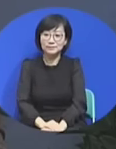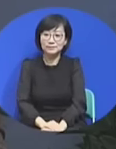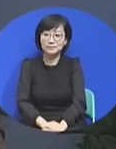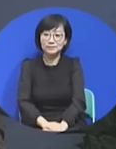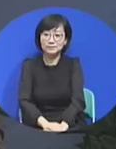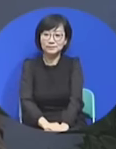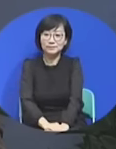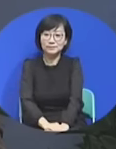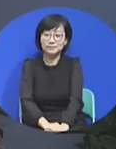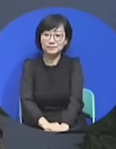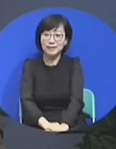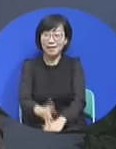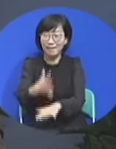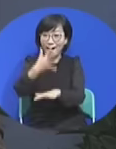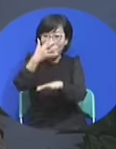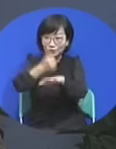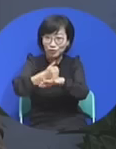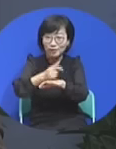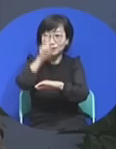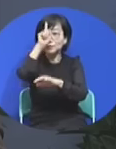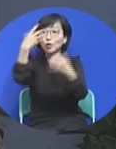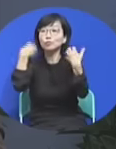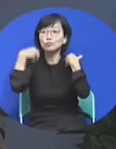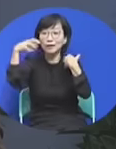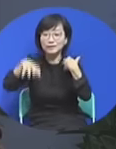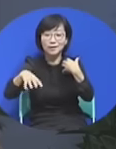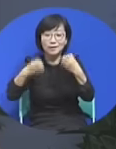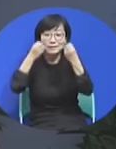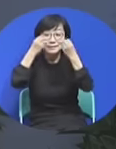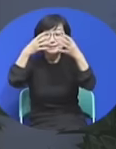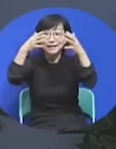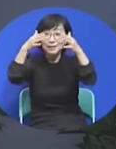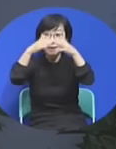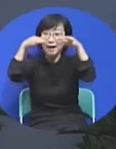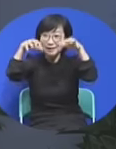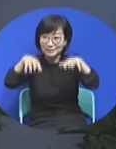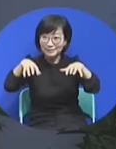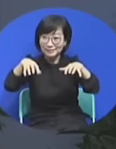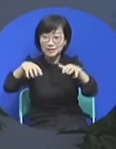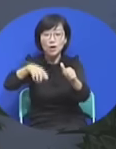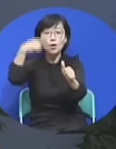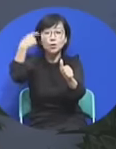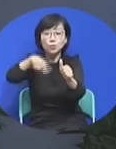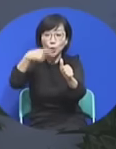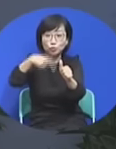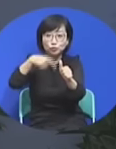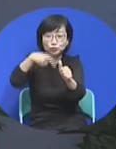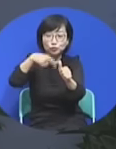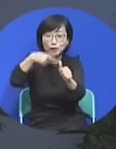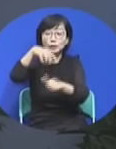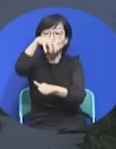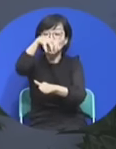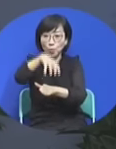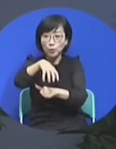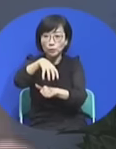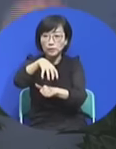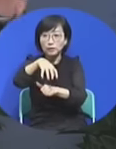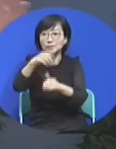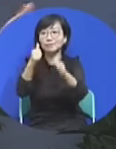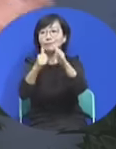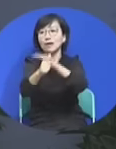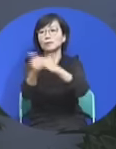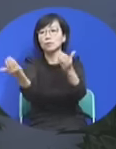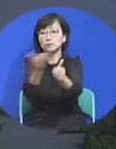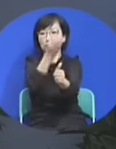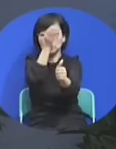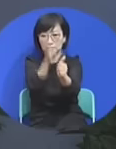연수원 교수로 임명했어요. Later, the country actually instituted and appointed him as a professor for the Semai Movement Institute. 다시 그